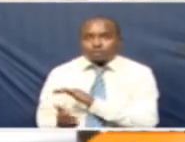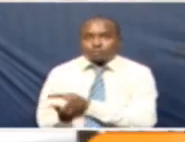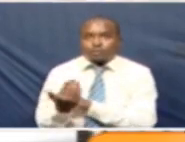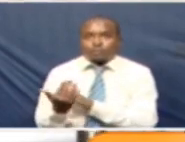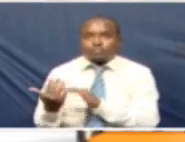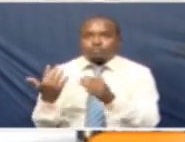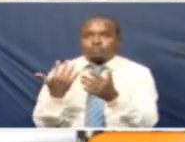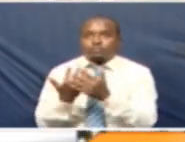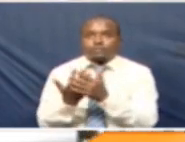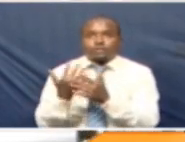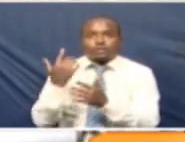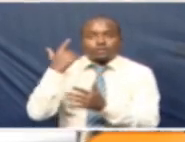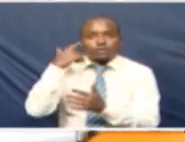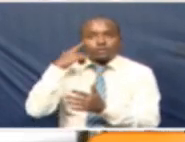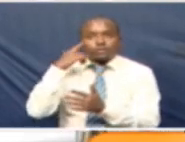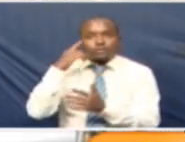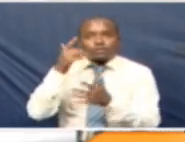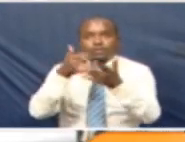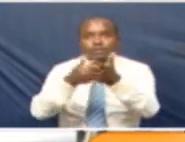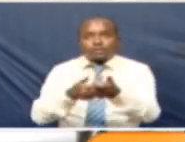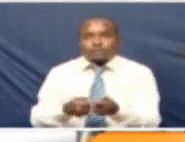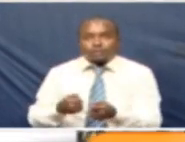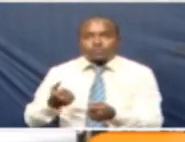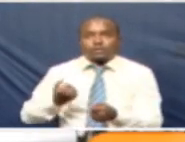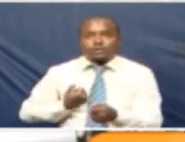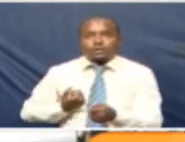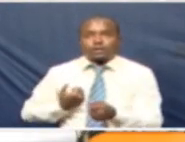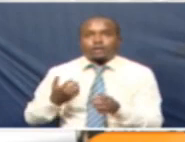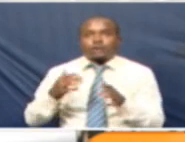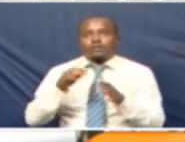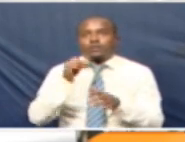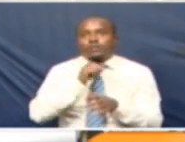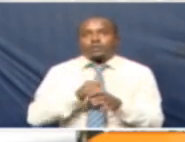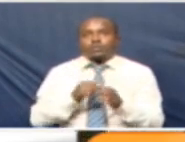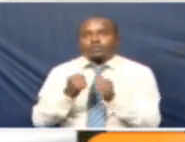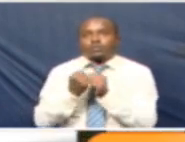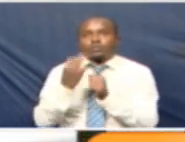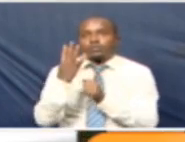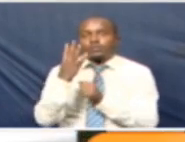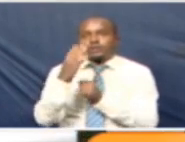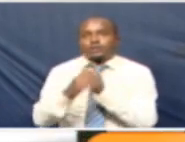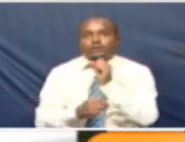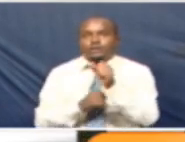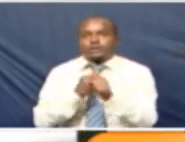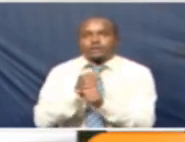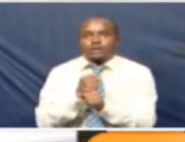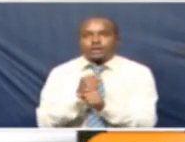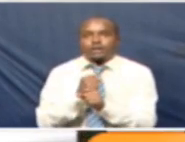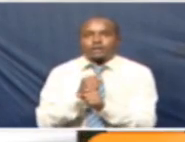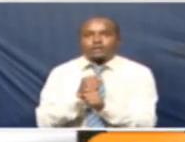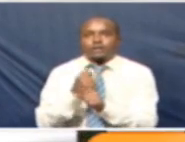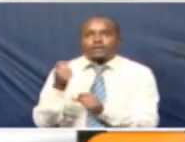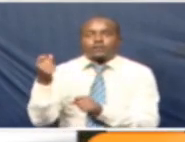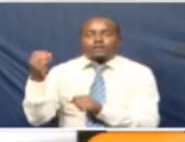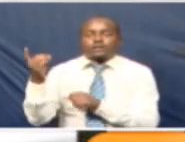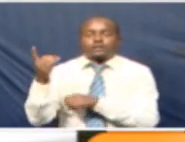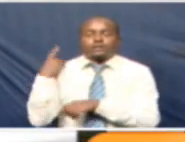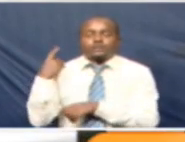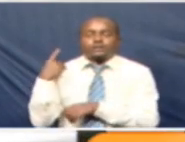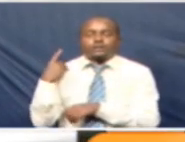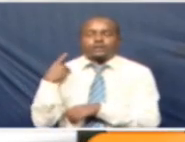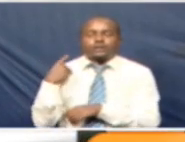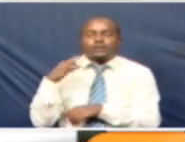kwa kosa la kukusudia kumnajisi msichana wa miaka 14 wa darasa la 8 mnamo tarehe 30 mwezi Machi mwaka